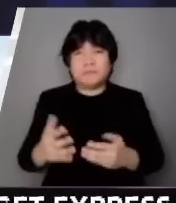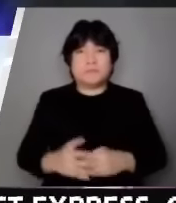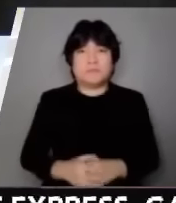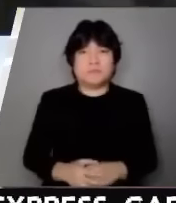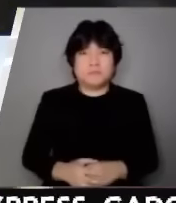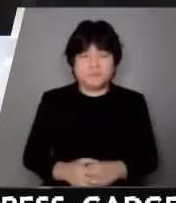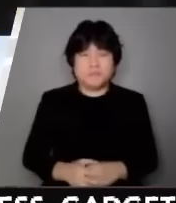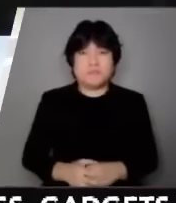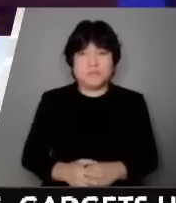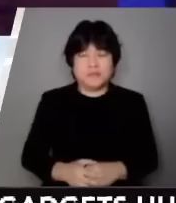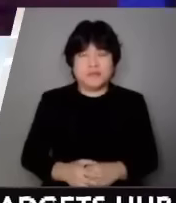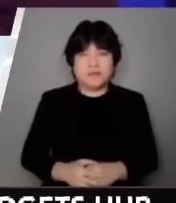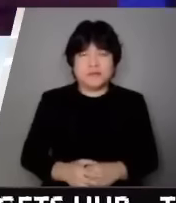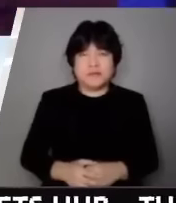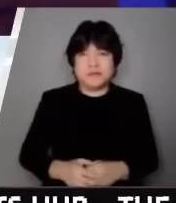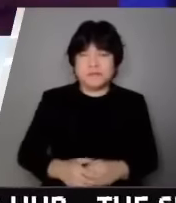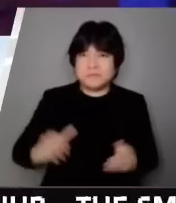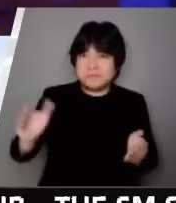mga atleta sa programa.